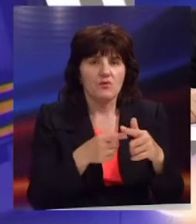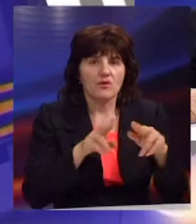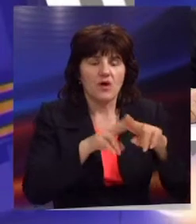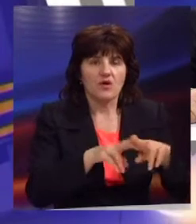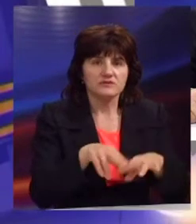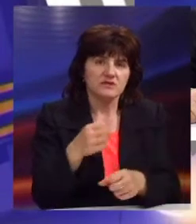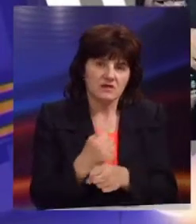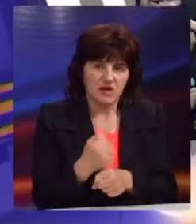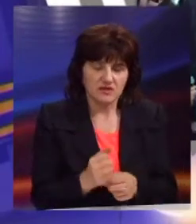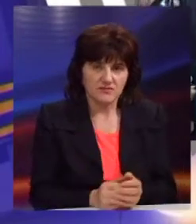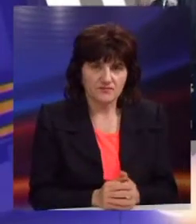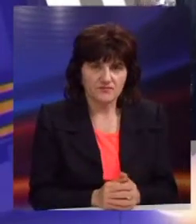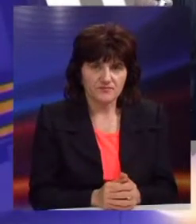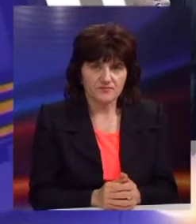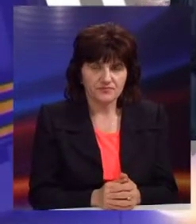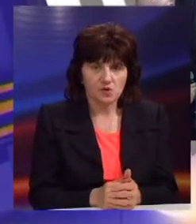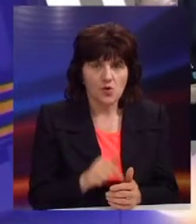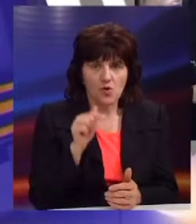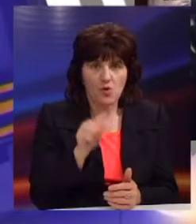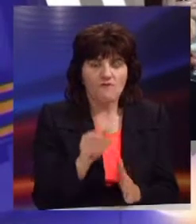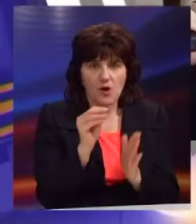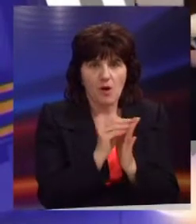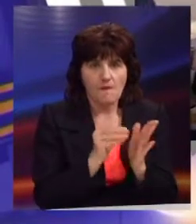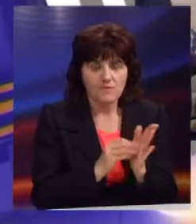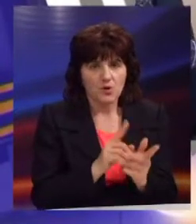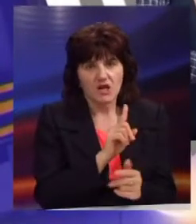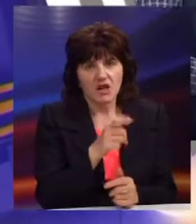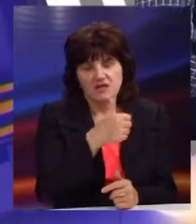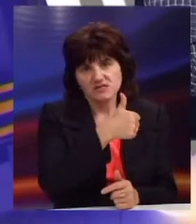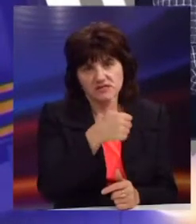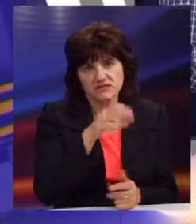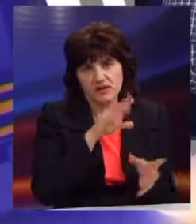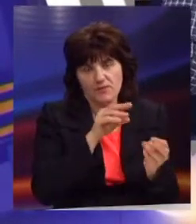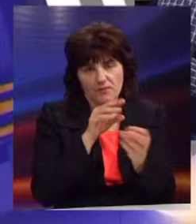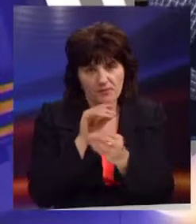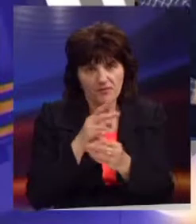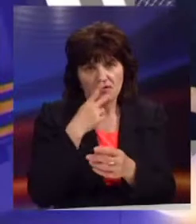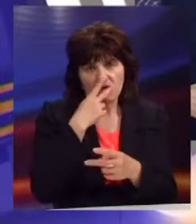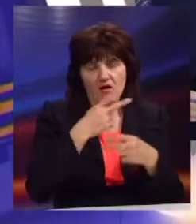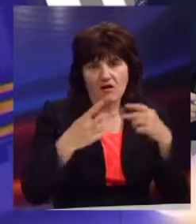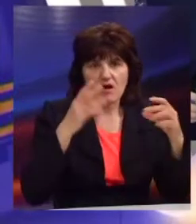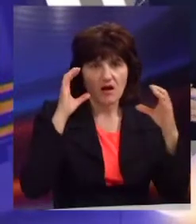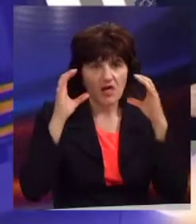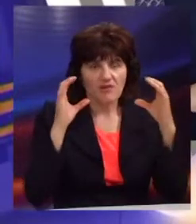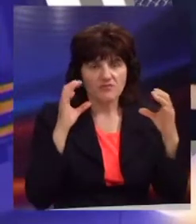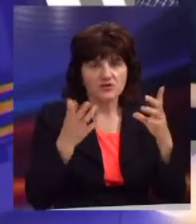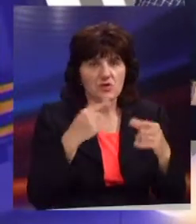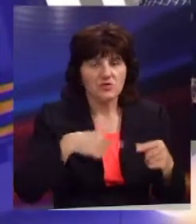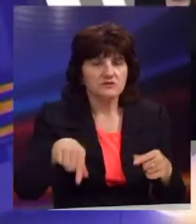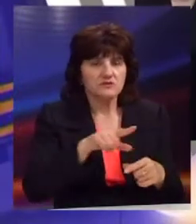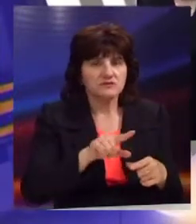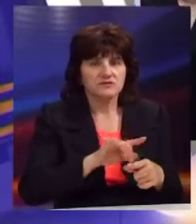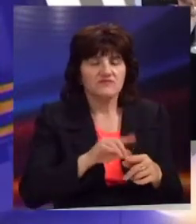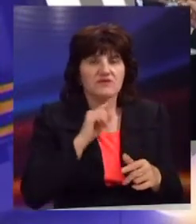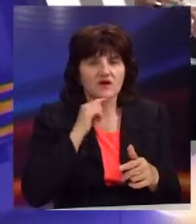je kasnije ovdje zasnovao i radni odnos. Da ovaj podatak nije samo puko navođenje, dokaz su istraživanja gledanosti od strane